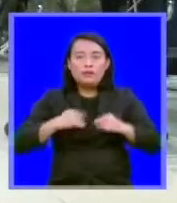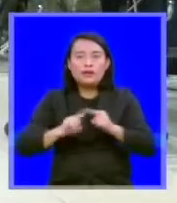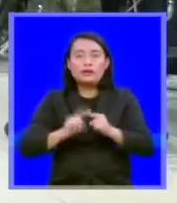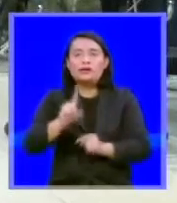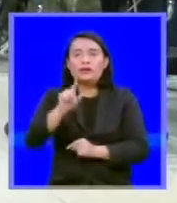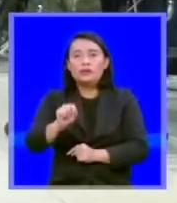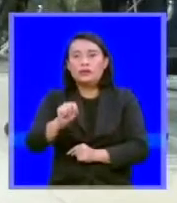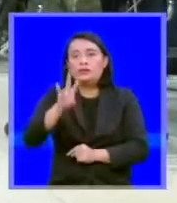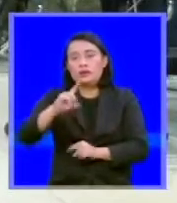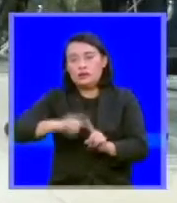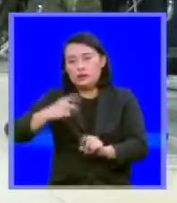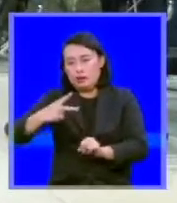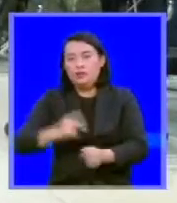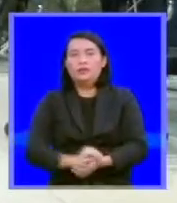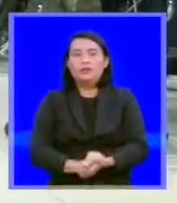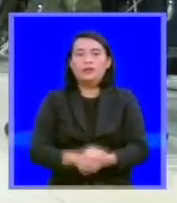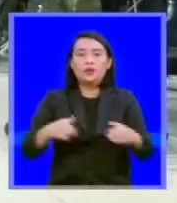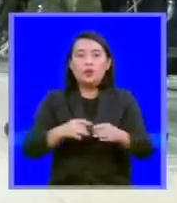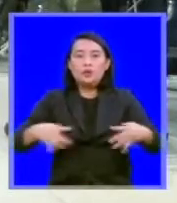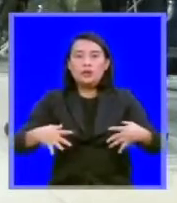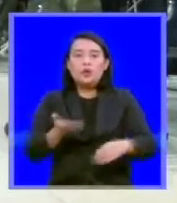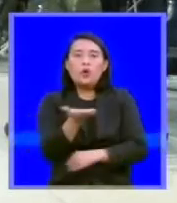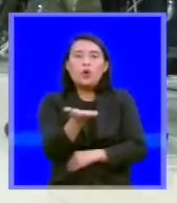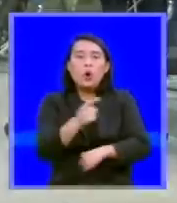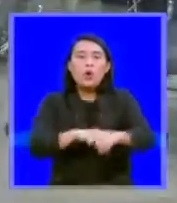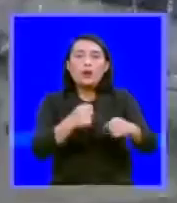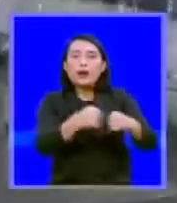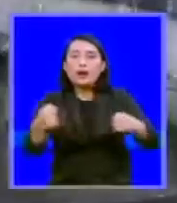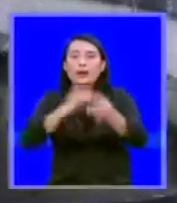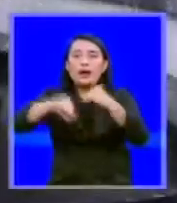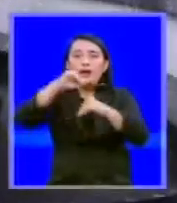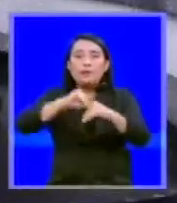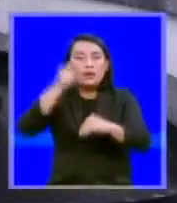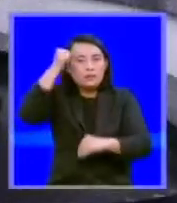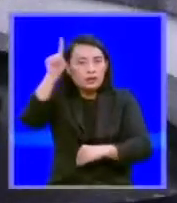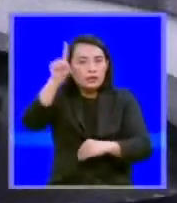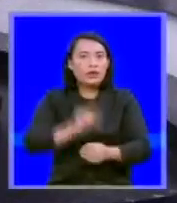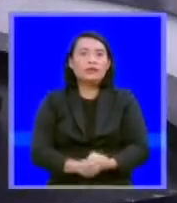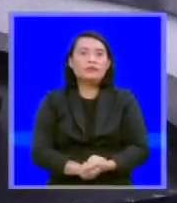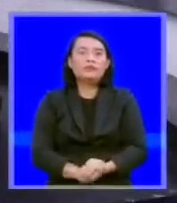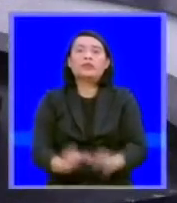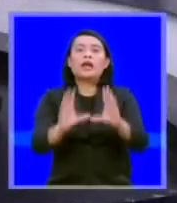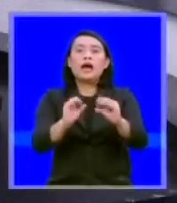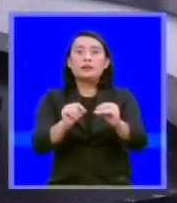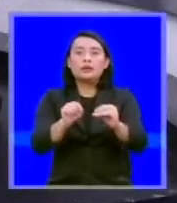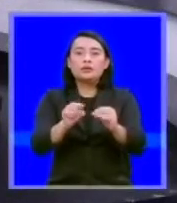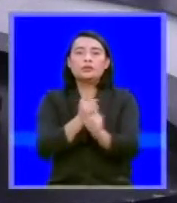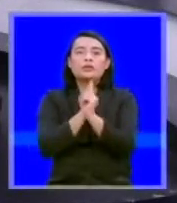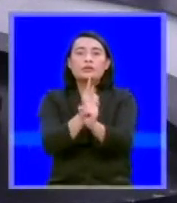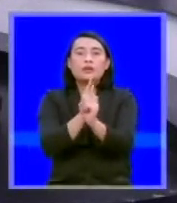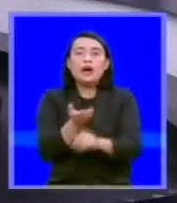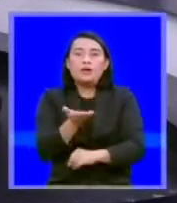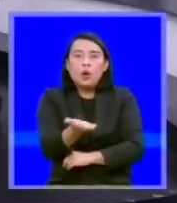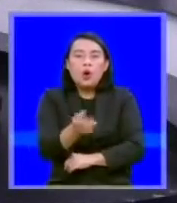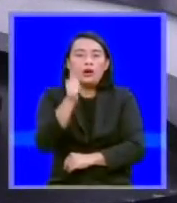นะคะแต่อย่างที่บอกไปค่ะทางฝ่ายค้านนั้นได้ขอขยายเวลาเพิ่มขึ้นอีก1วันนะคะซึ่งผลของการประชุมนะคะจะได้ตามที่ฝ่ายค้านขอหรือ